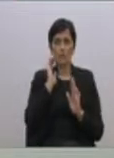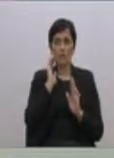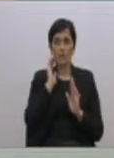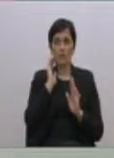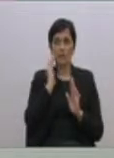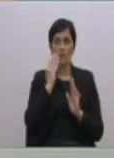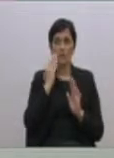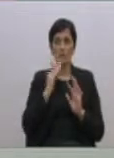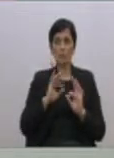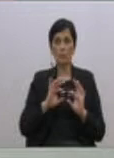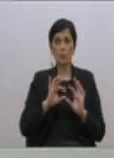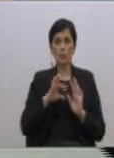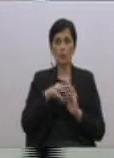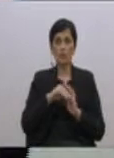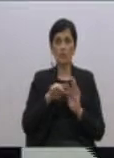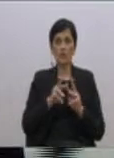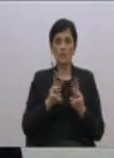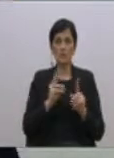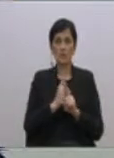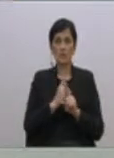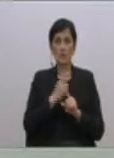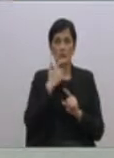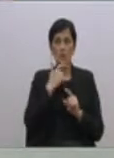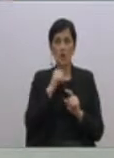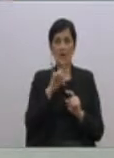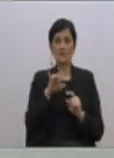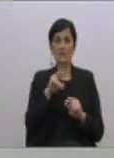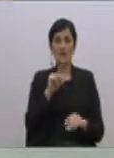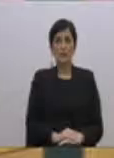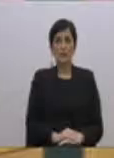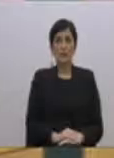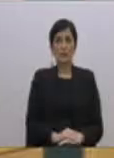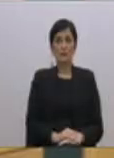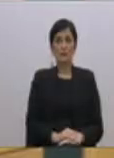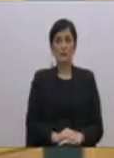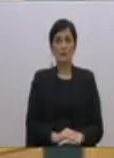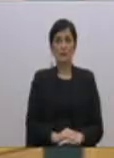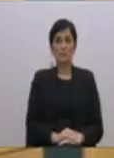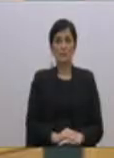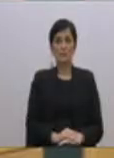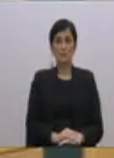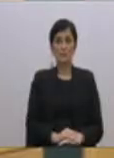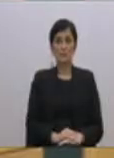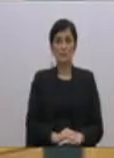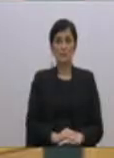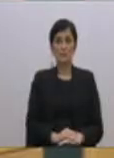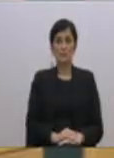მოსმენით მომხსენებელი შენსაკუთრო მინისტრის მოადგილე ბატონი ალექსანდრე დარახოვიძე.